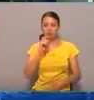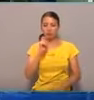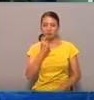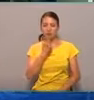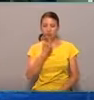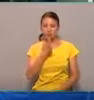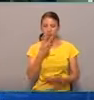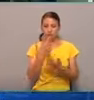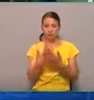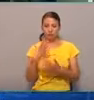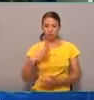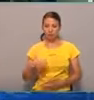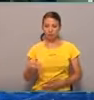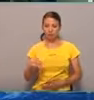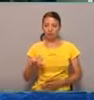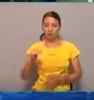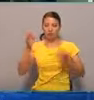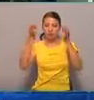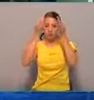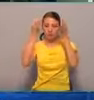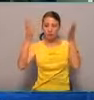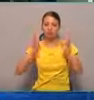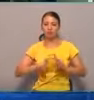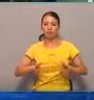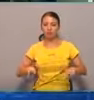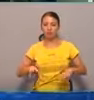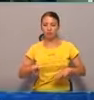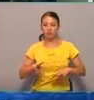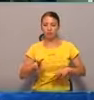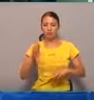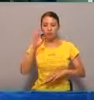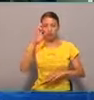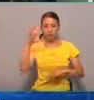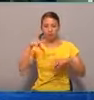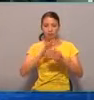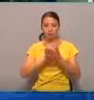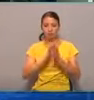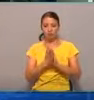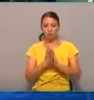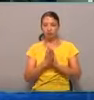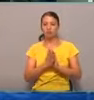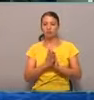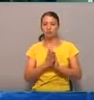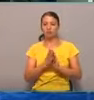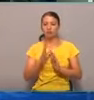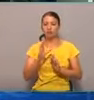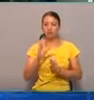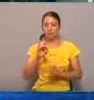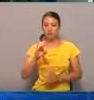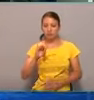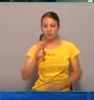қарамастан осы мәдениет министрлігімен Қазақстан Республикасы үкіметімен келісе отырып Ерлан Айтаханов